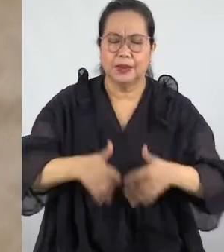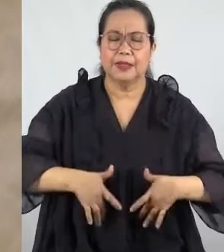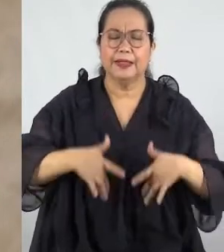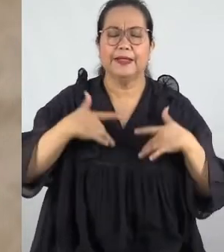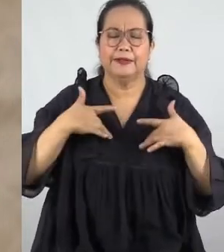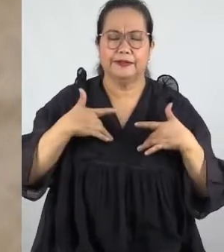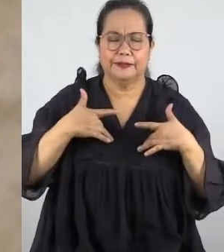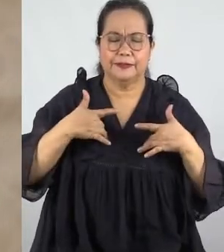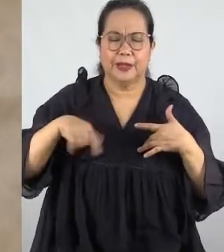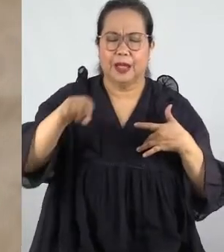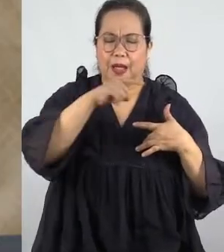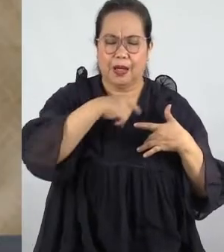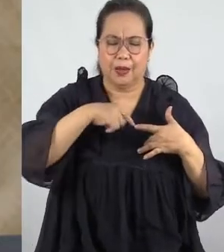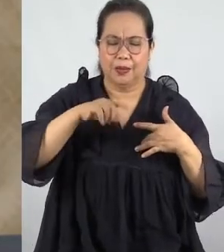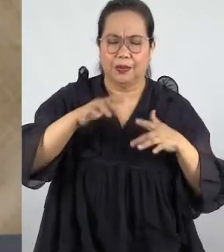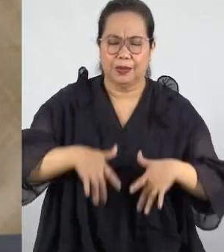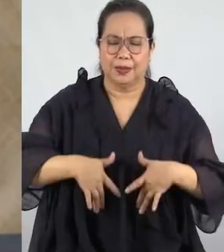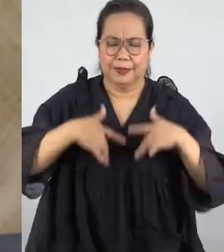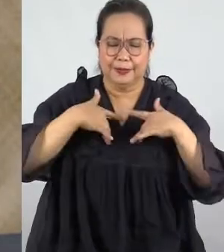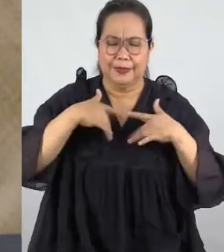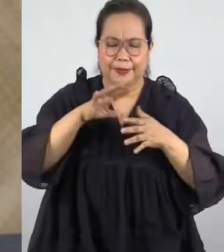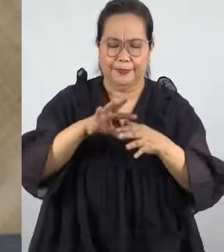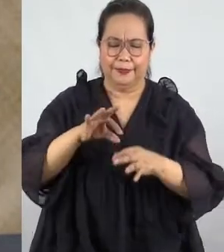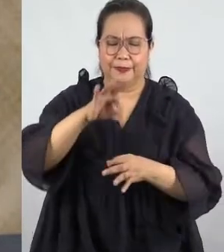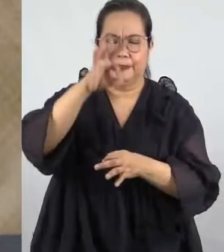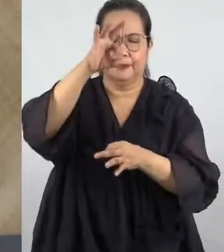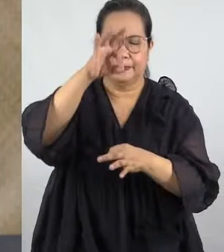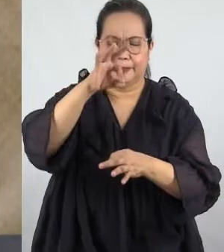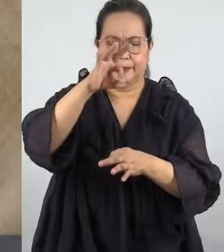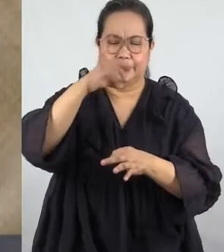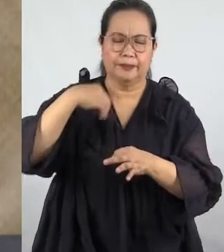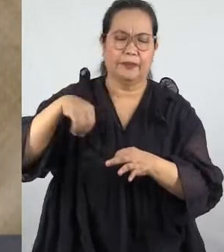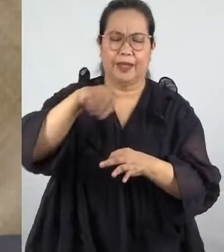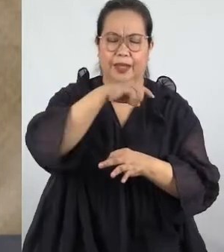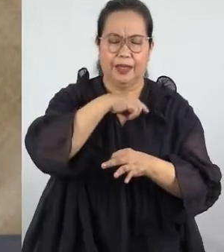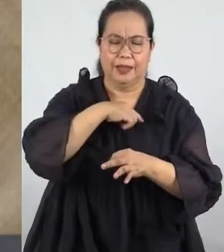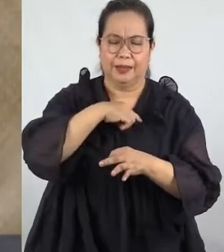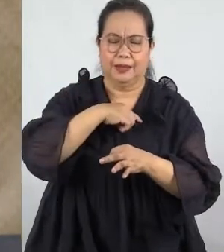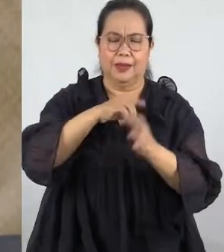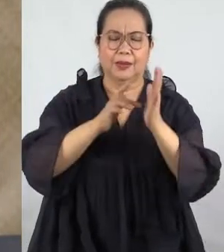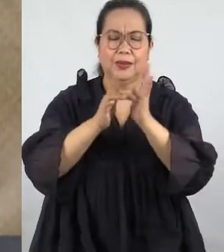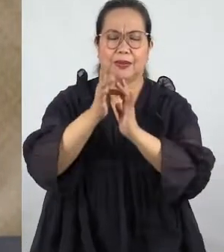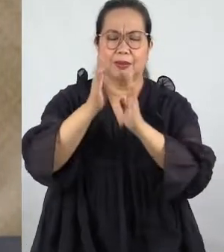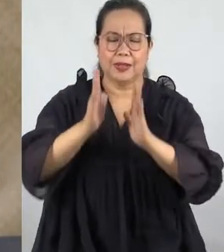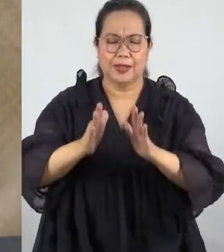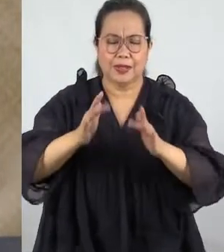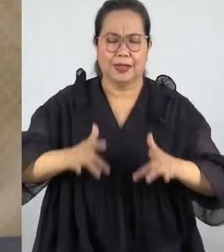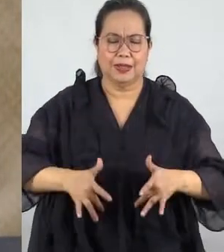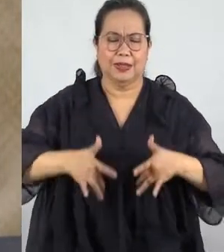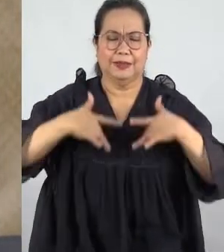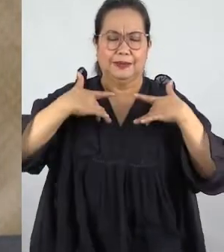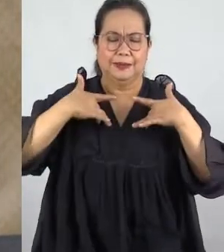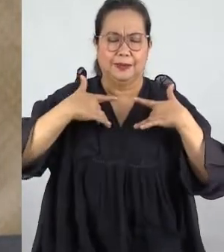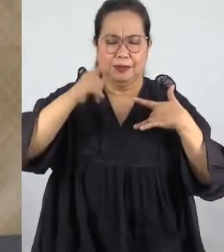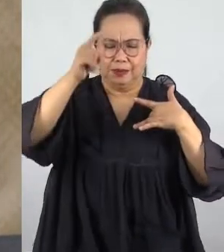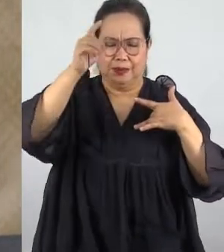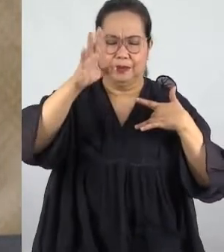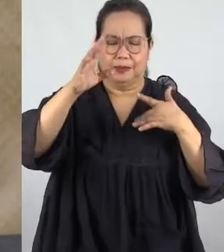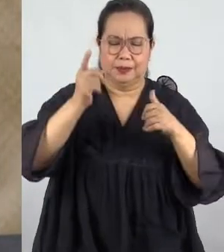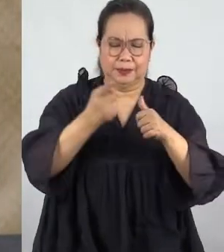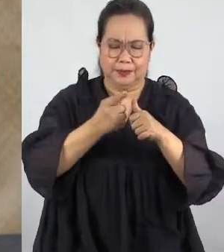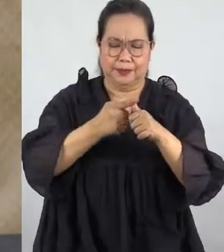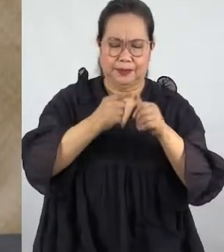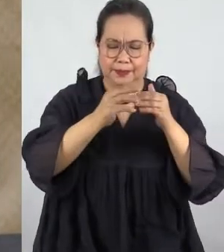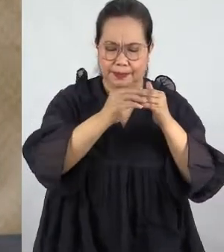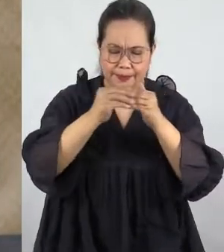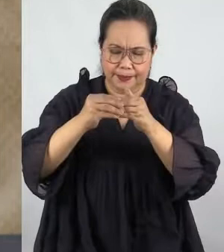ipamuhay ang aming buhay espiritual, ang aming buhay Kristiyano. Kayo po ang manguna sa aming